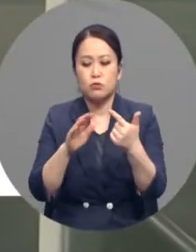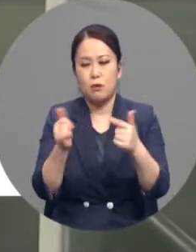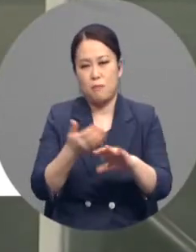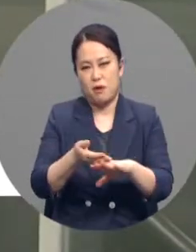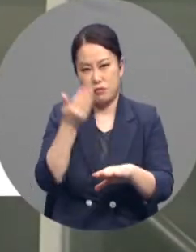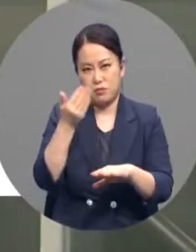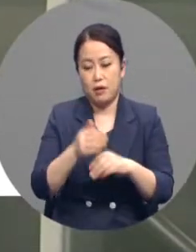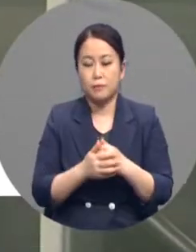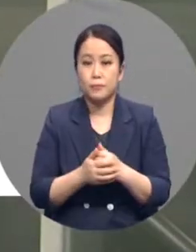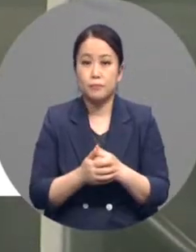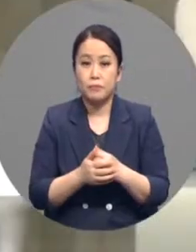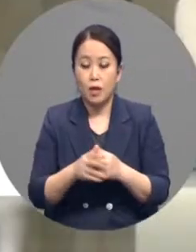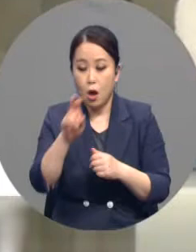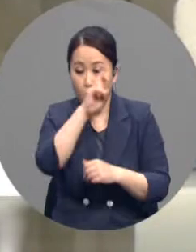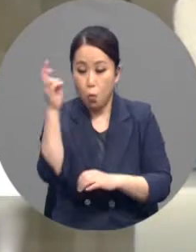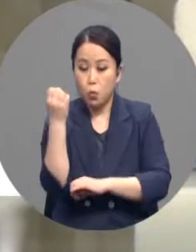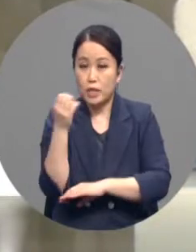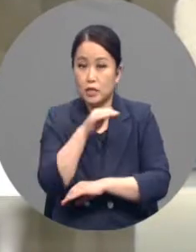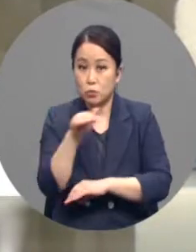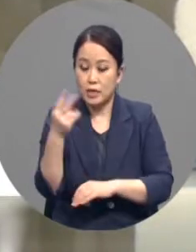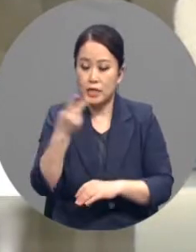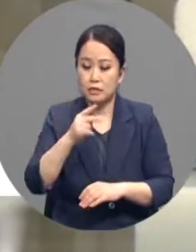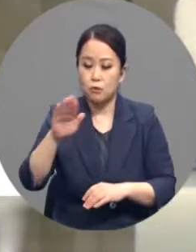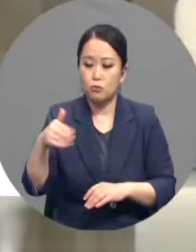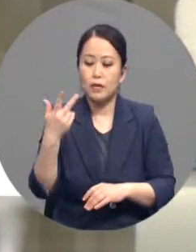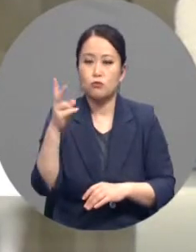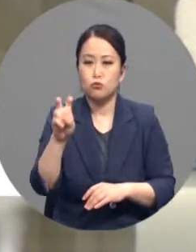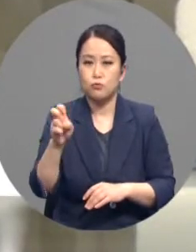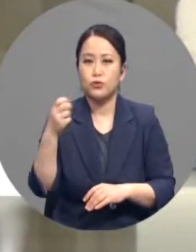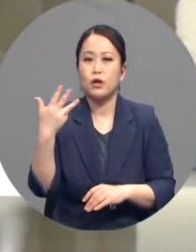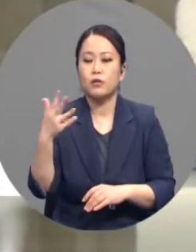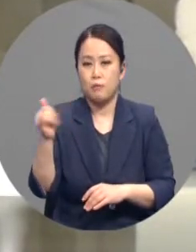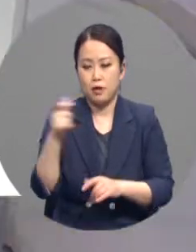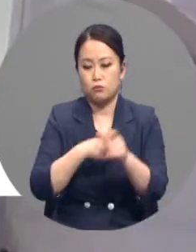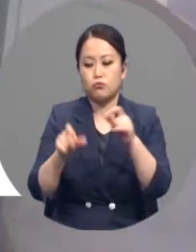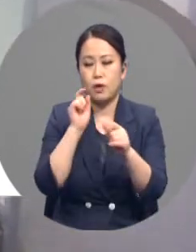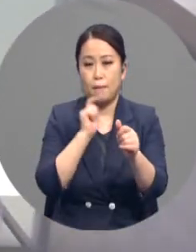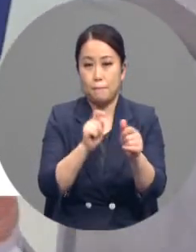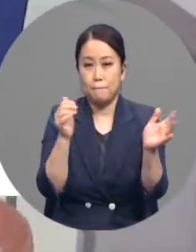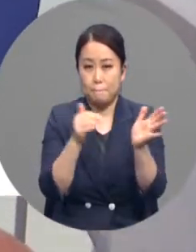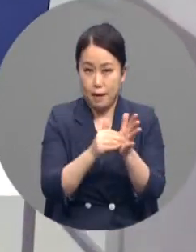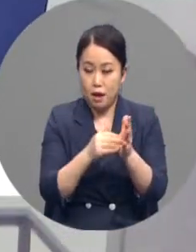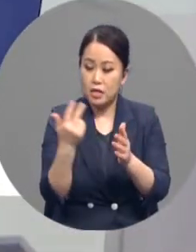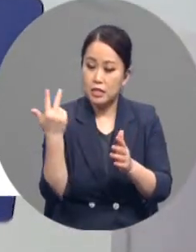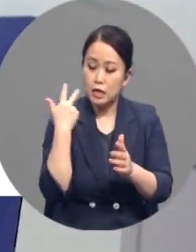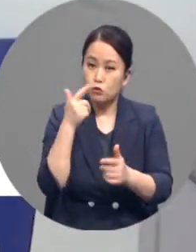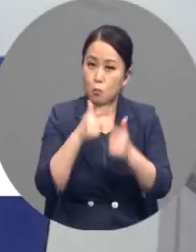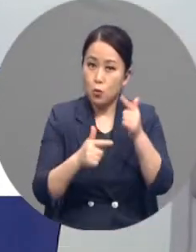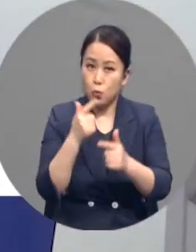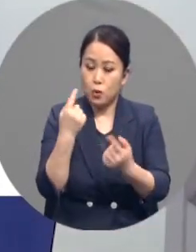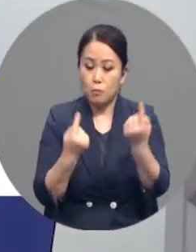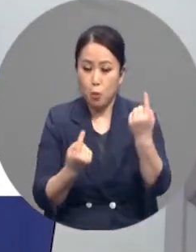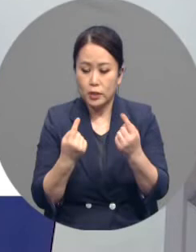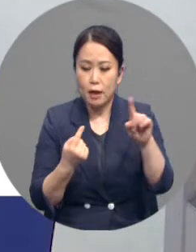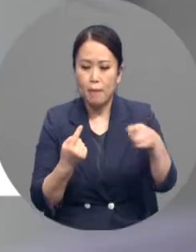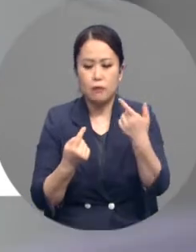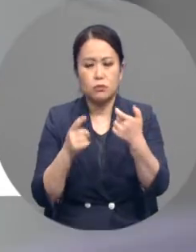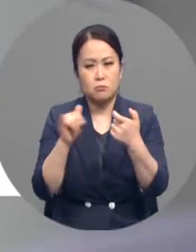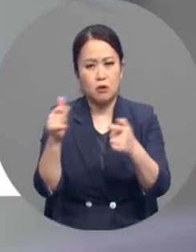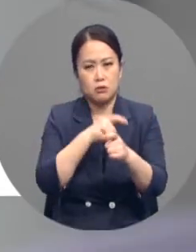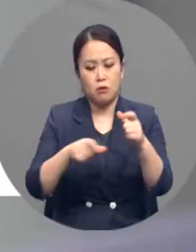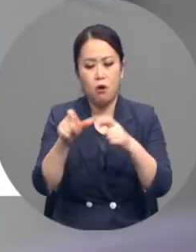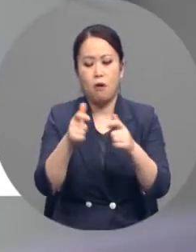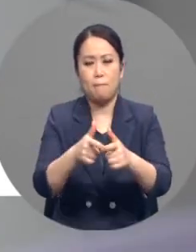넘어섰습니다. 오후 기준으론 2,928명이 추가 확진돼 지난주 목요일보다 160명가량